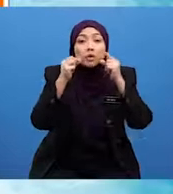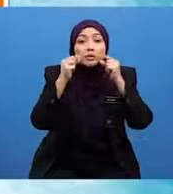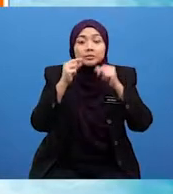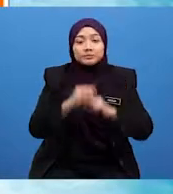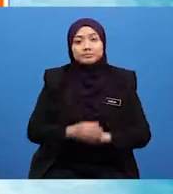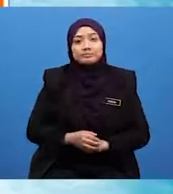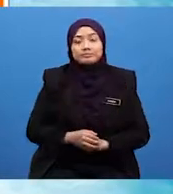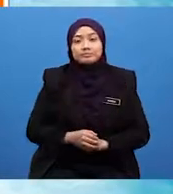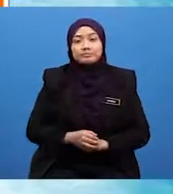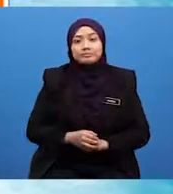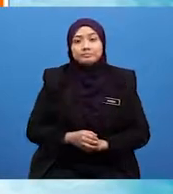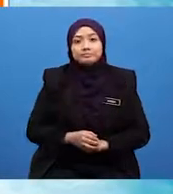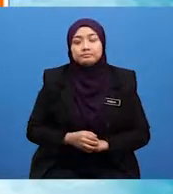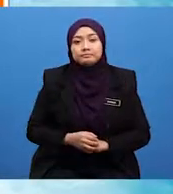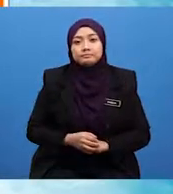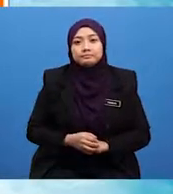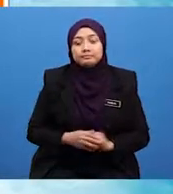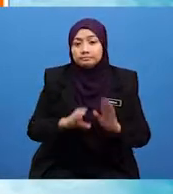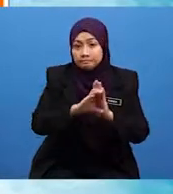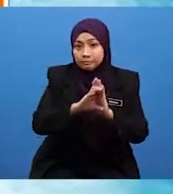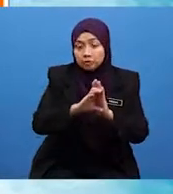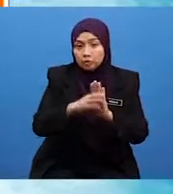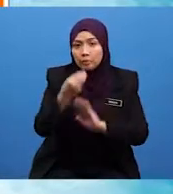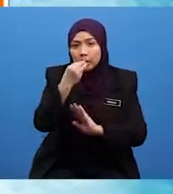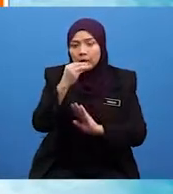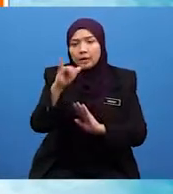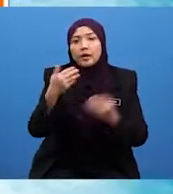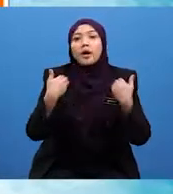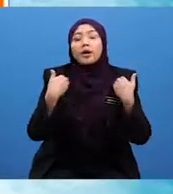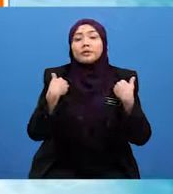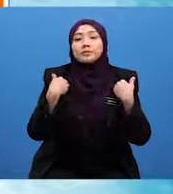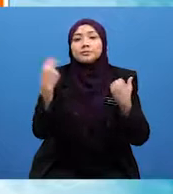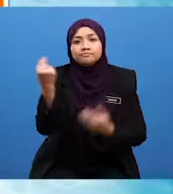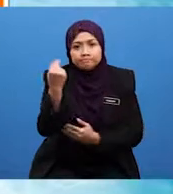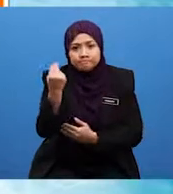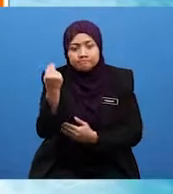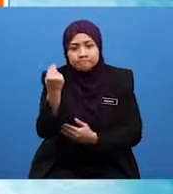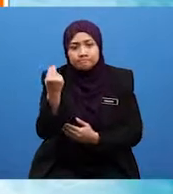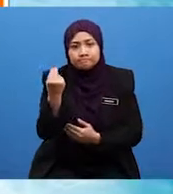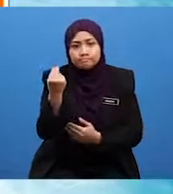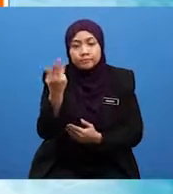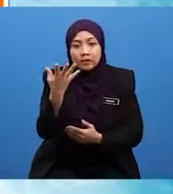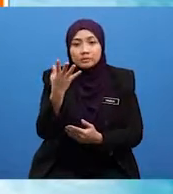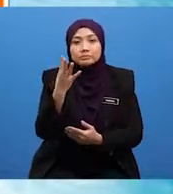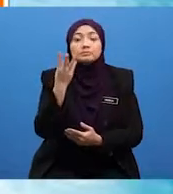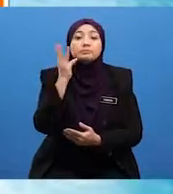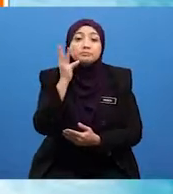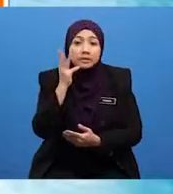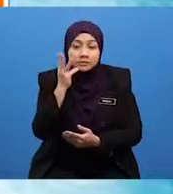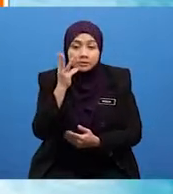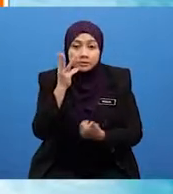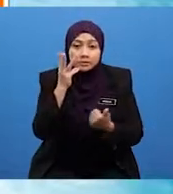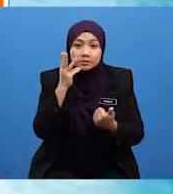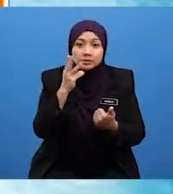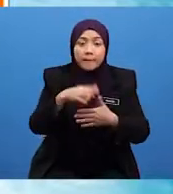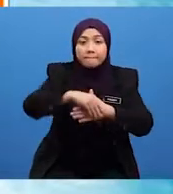Contoh makanan yang bersifat neutral adalah nasi, minyak masak, mentega,